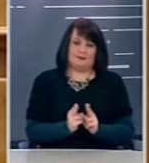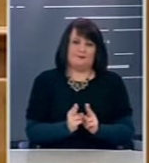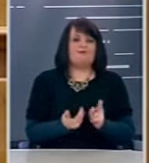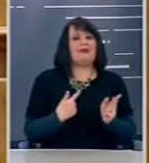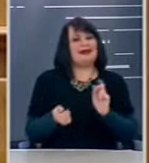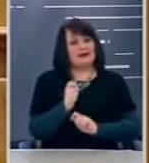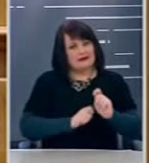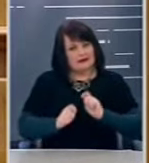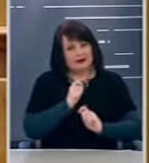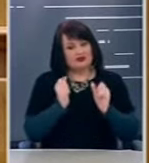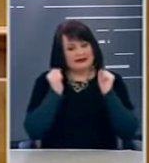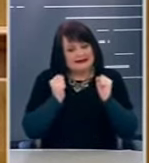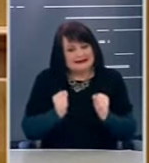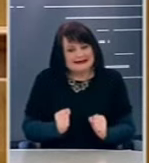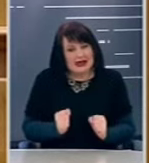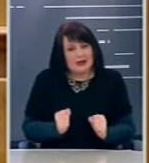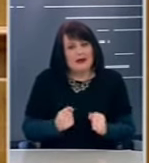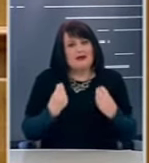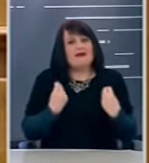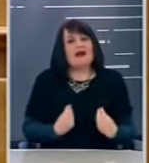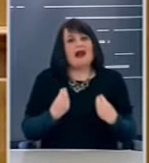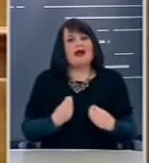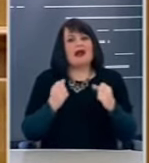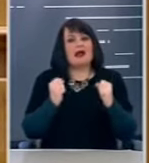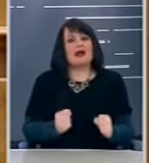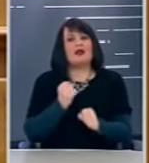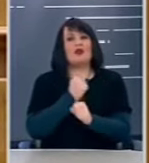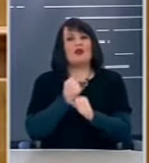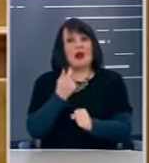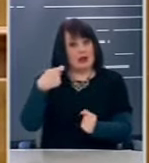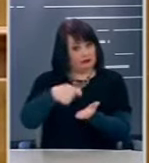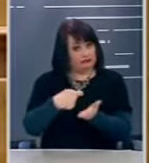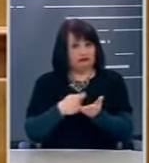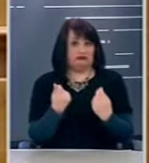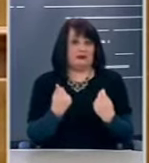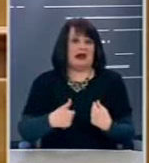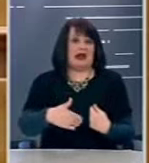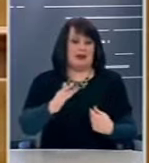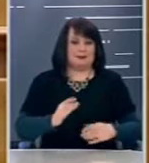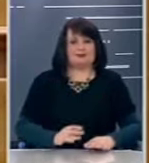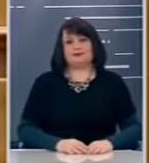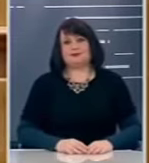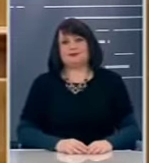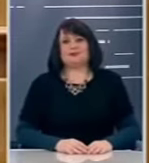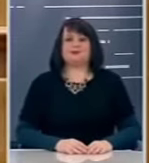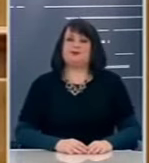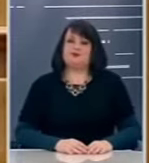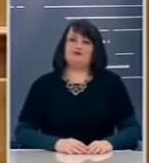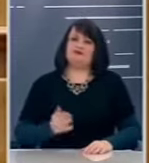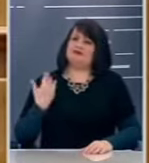δημιουργία σταθερών και καλά αμοιβόμενων θέσεων εργασίας τα επόμενα χρόνια. Και έχουμε ήδη εκκινήσει από